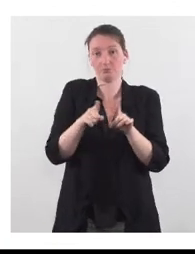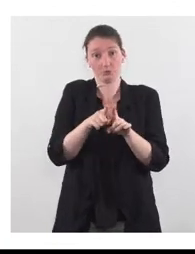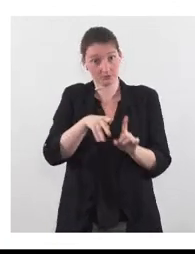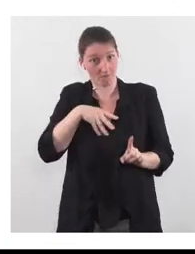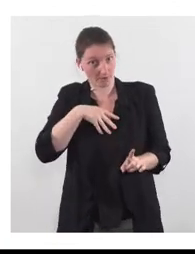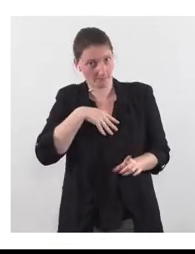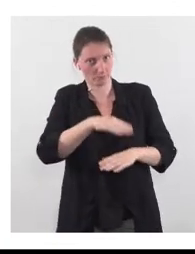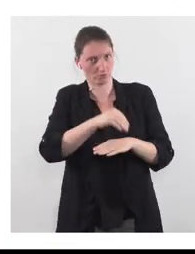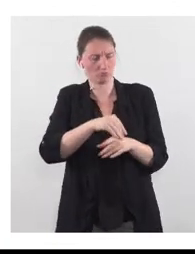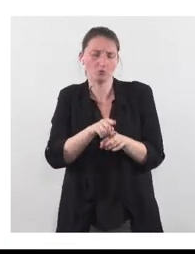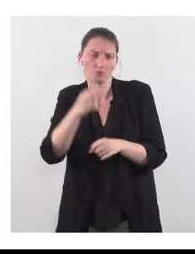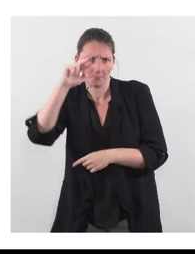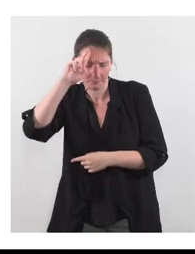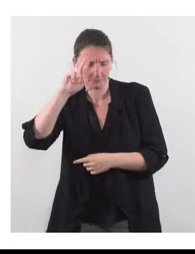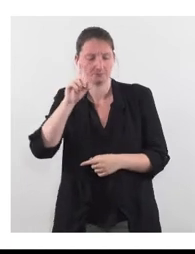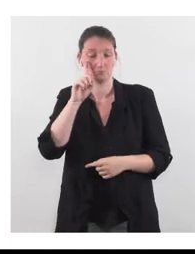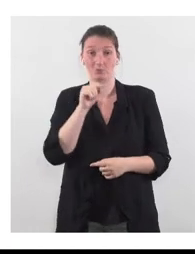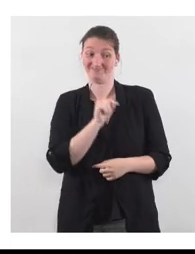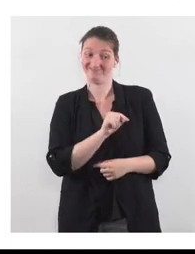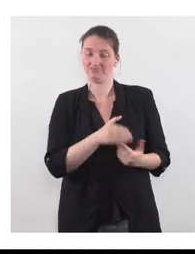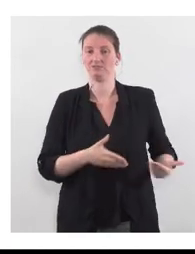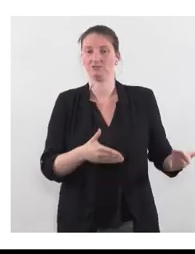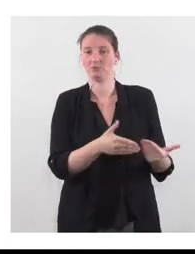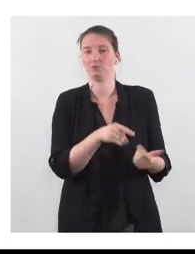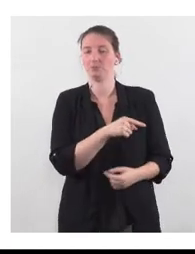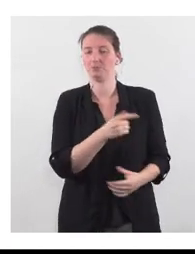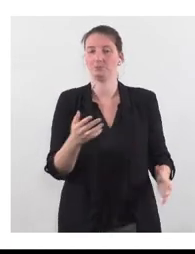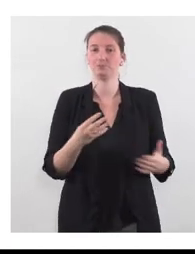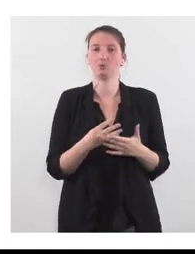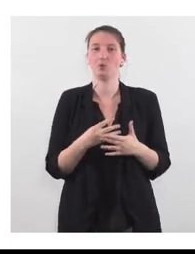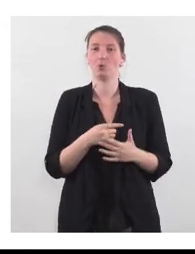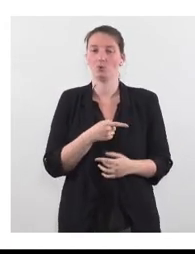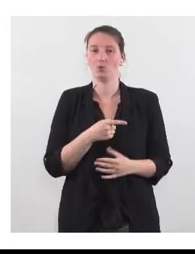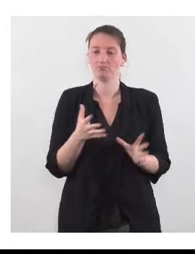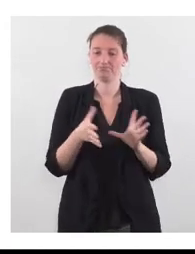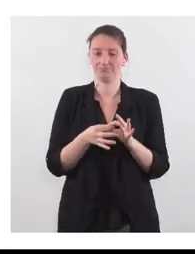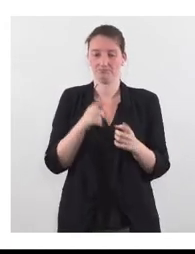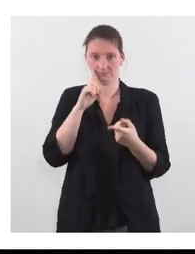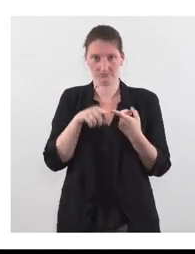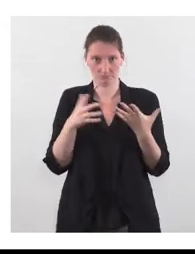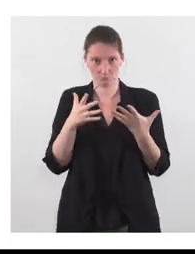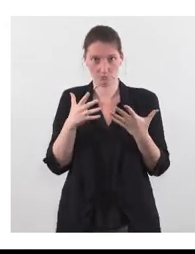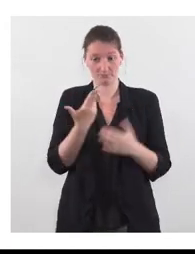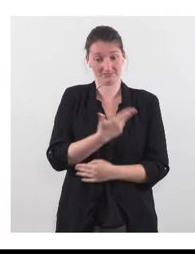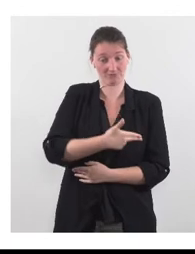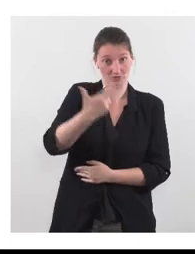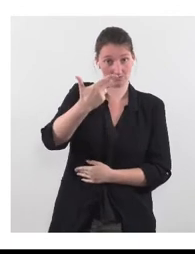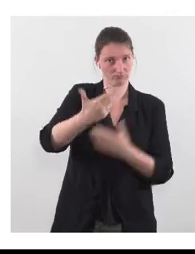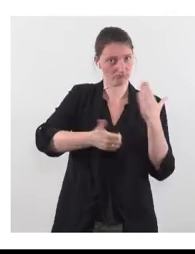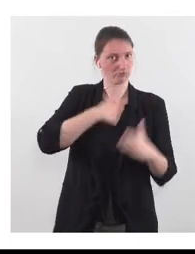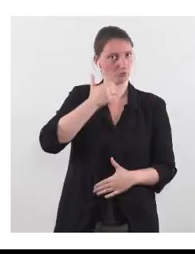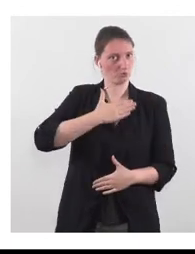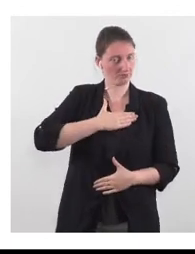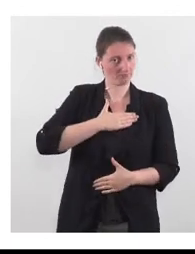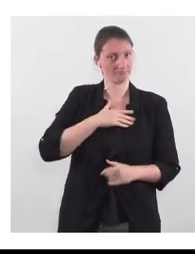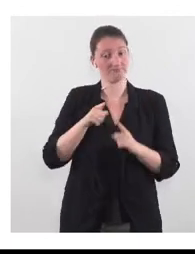européenne, parce que ce cas a affaire entre l'autonomie du système national